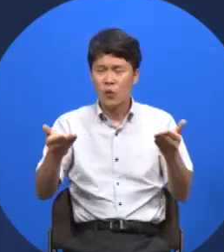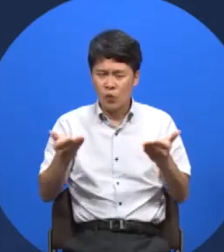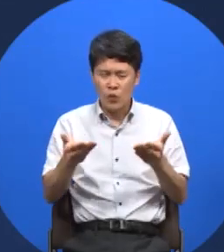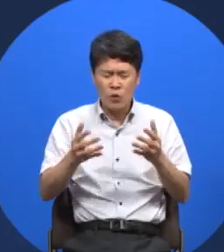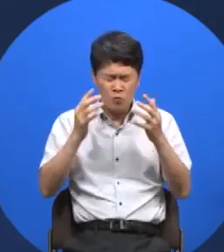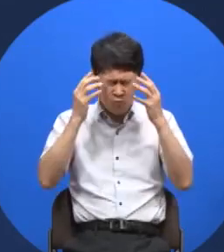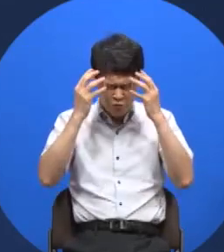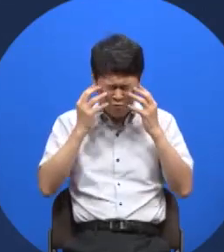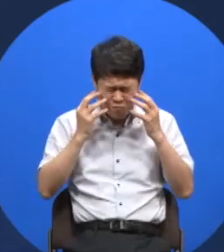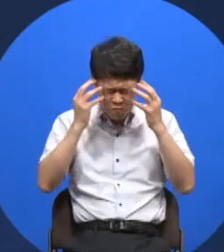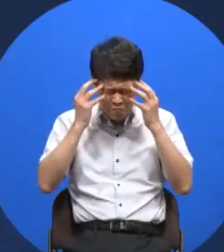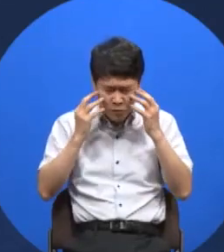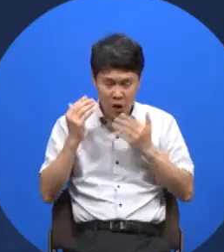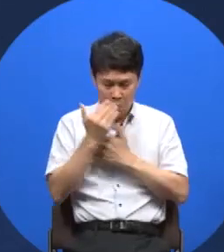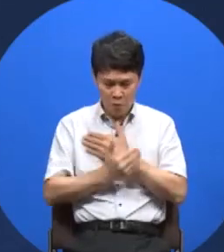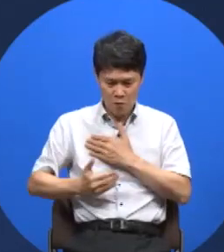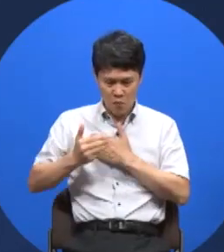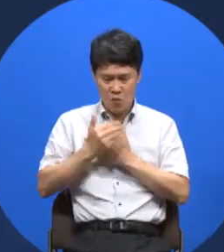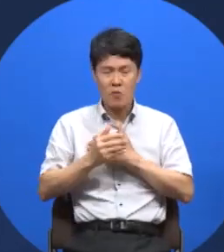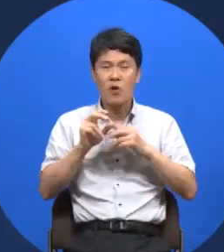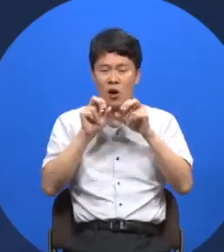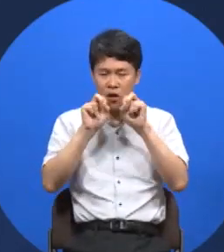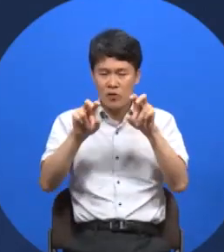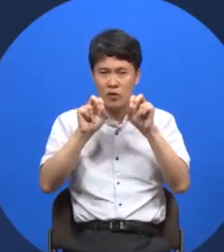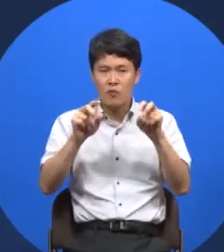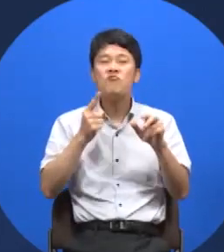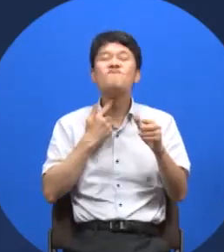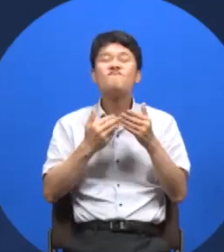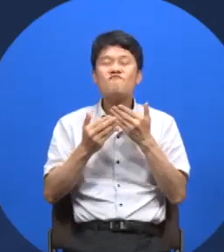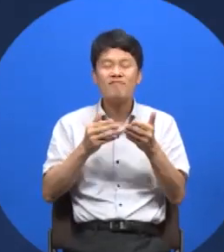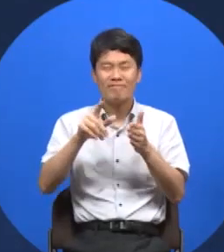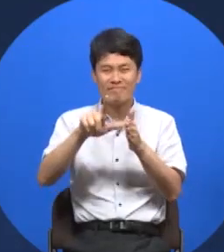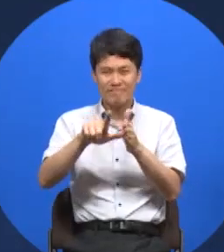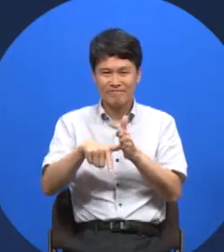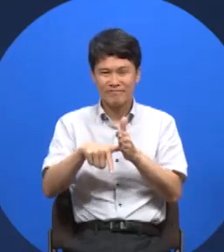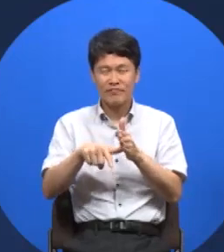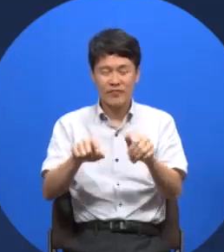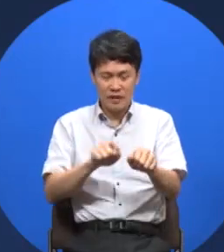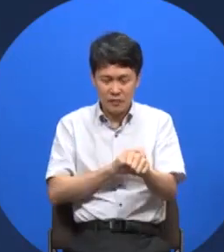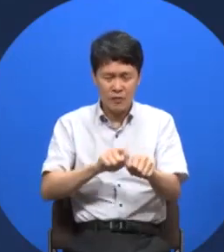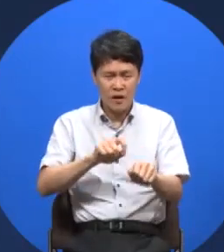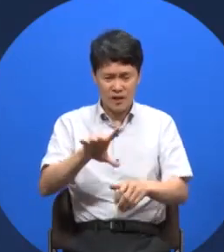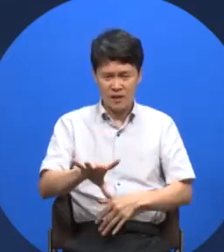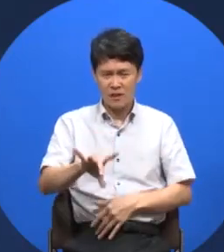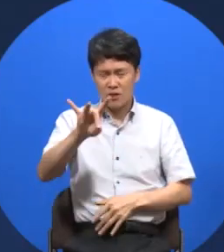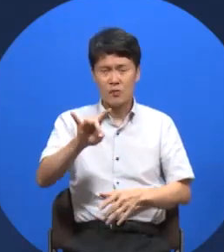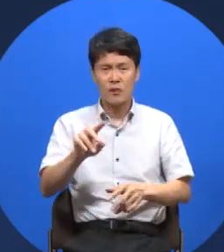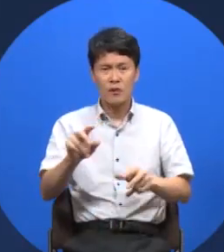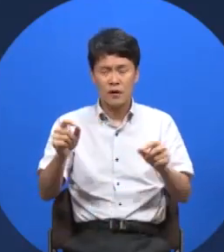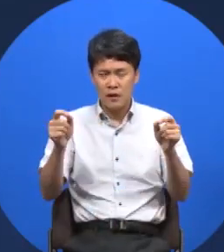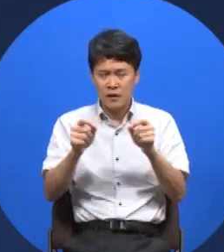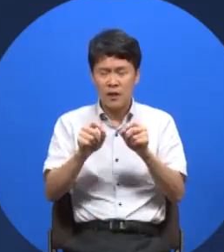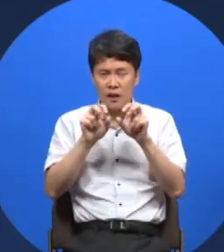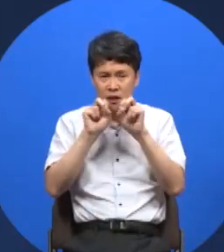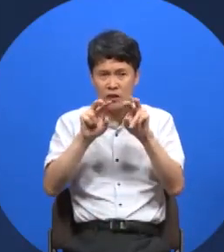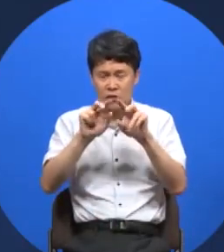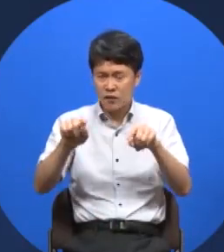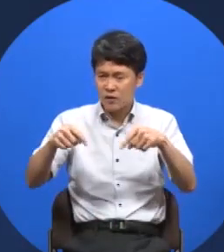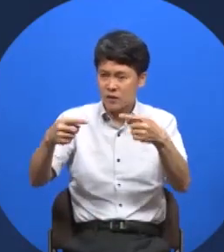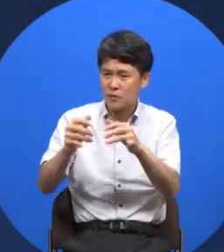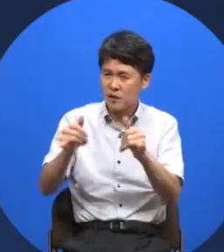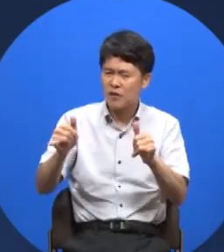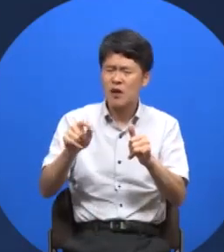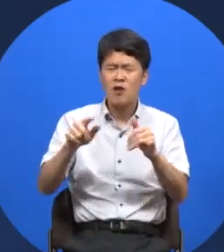흘리면서 몸으로 선교를 체험한 시간들이었습니다. 특별히 처음으로 단기 선교에 참여한 분들에게